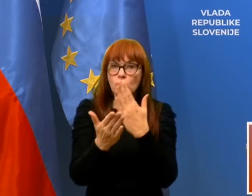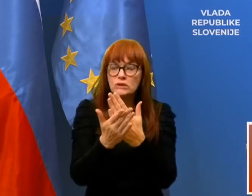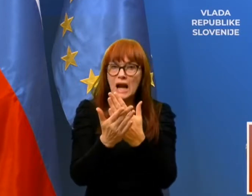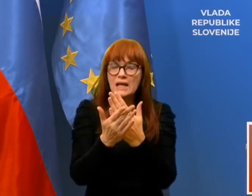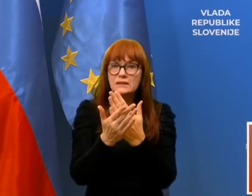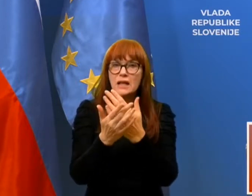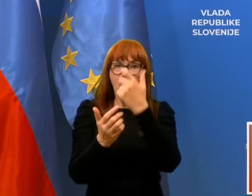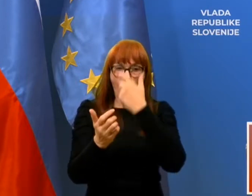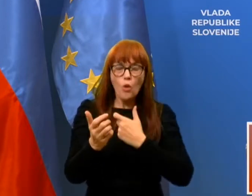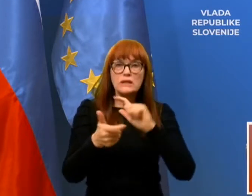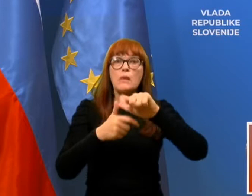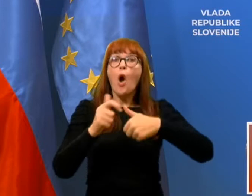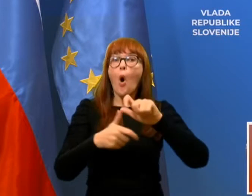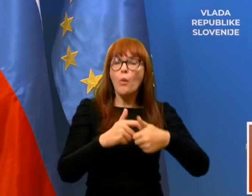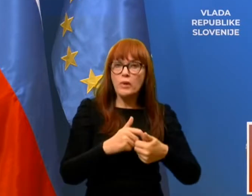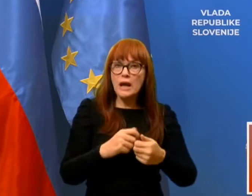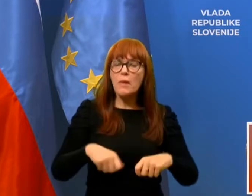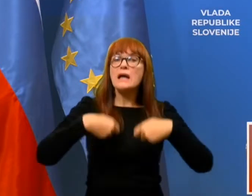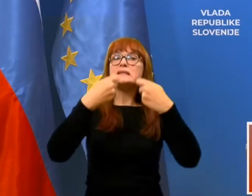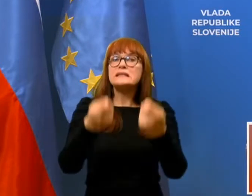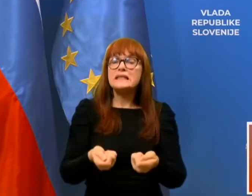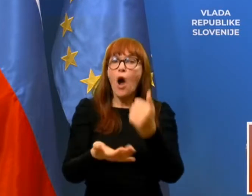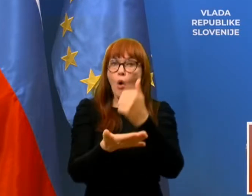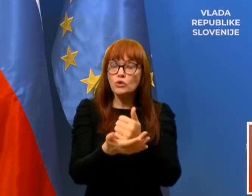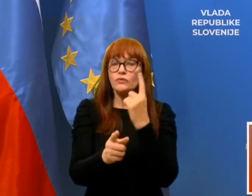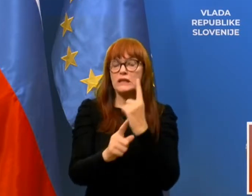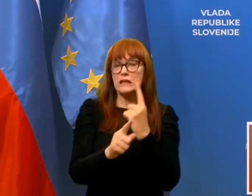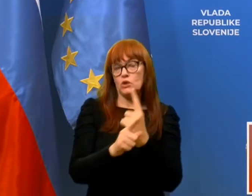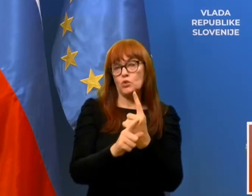opreme, zagotoviti tudi